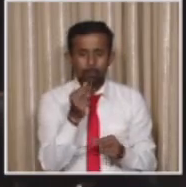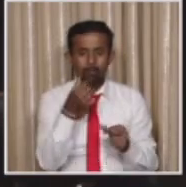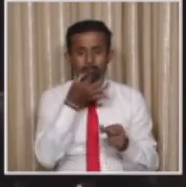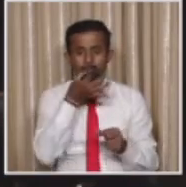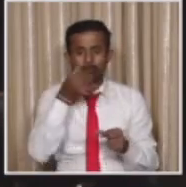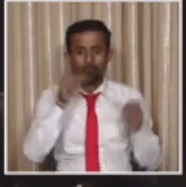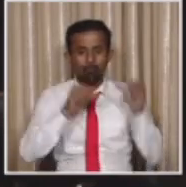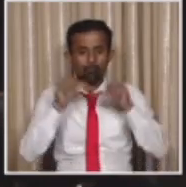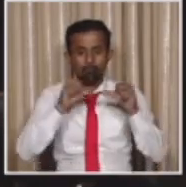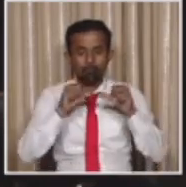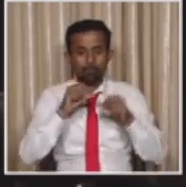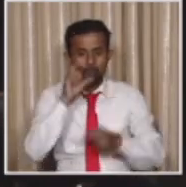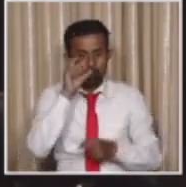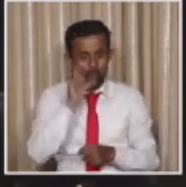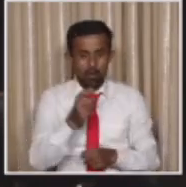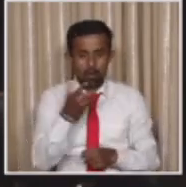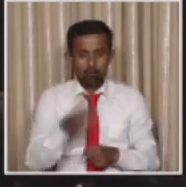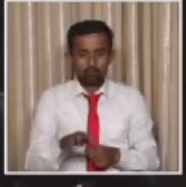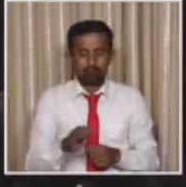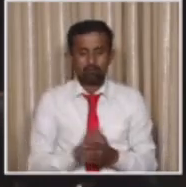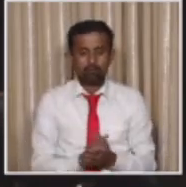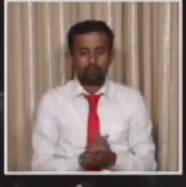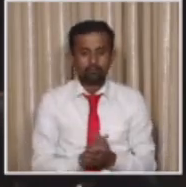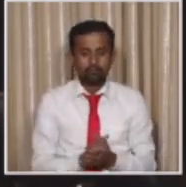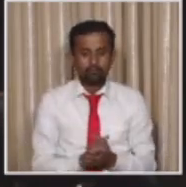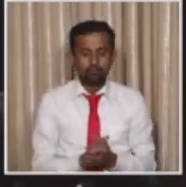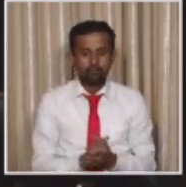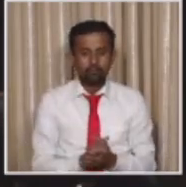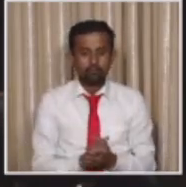රෞව්‍ය පිළිබඳ අධ්‍යයනයක් කළා. එතකොට ඒකේ